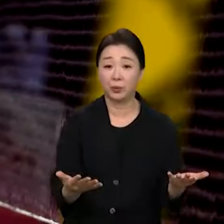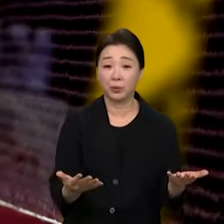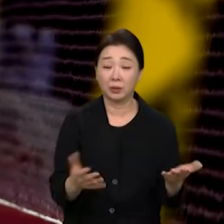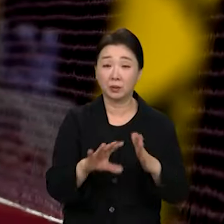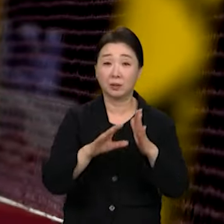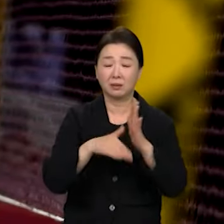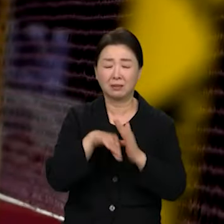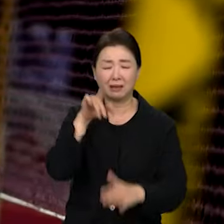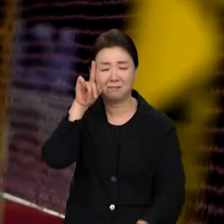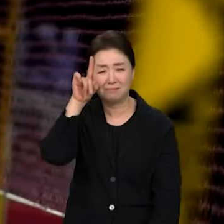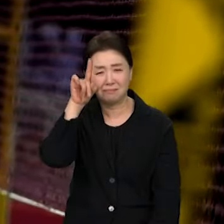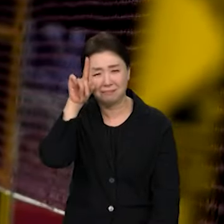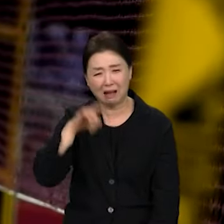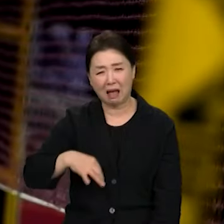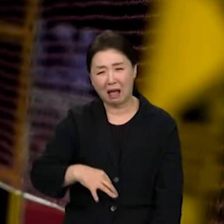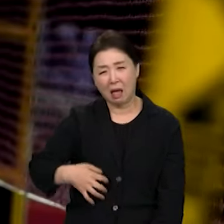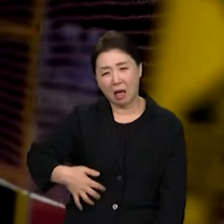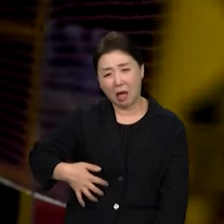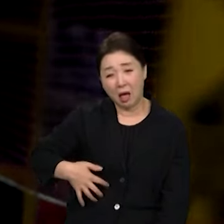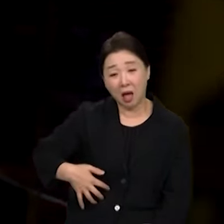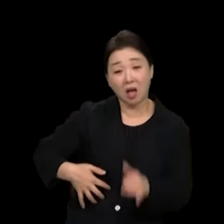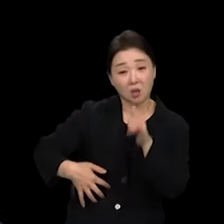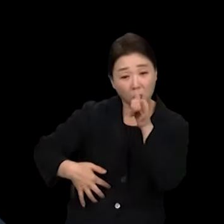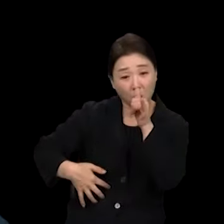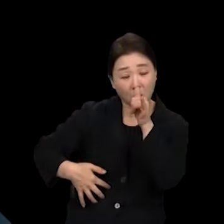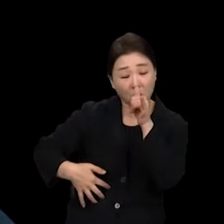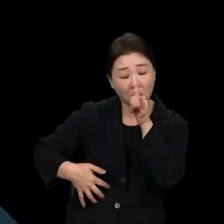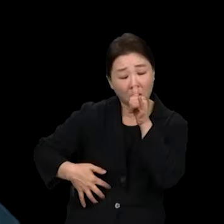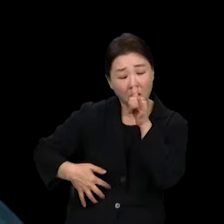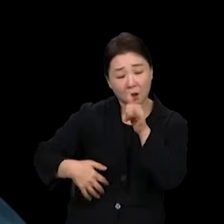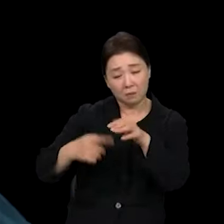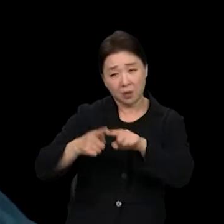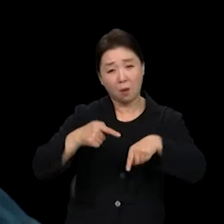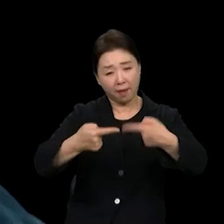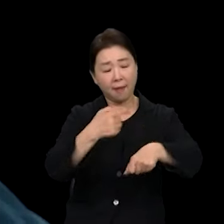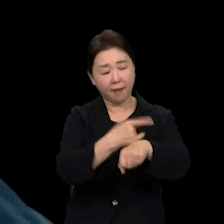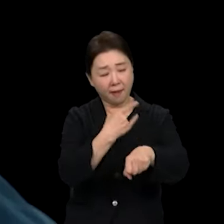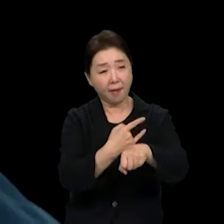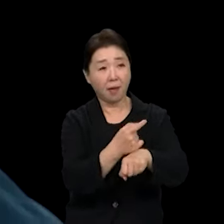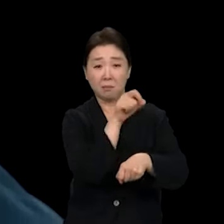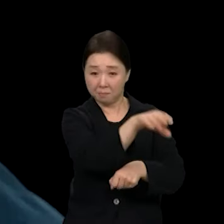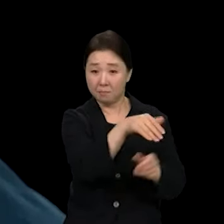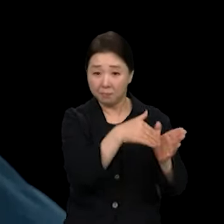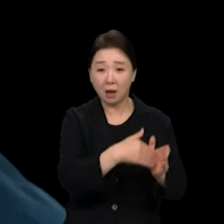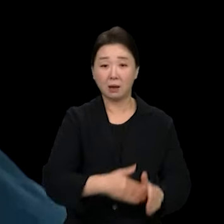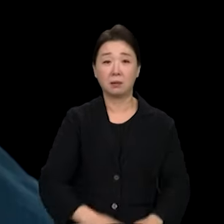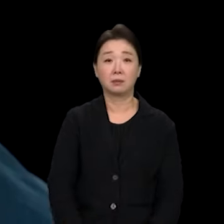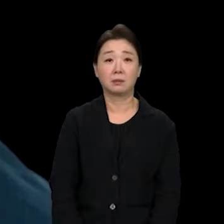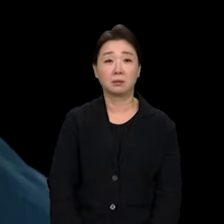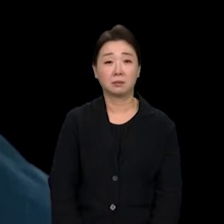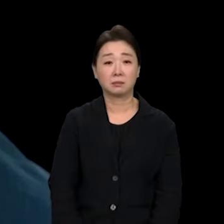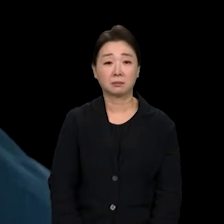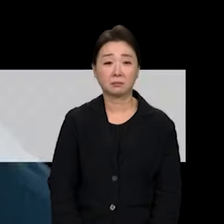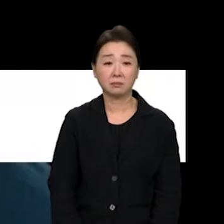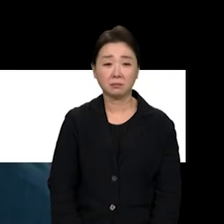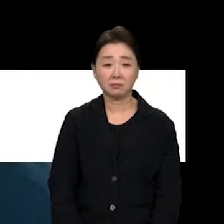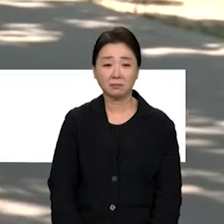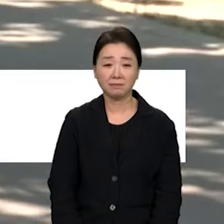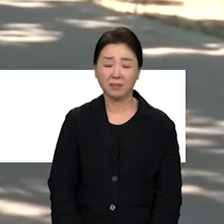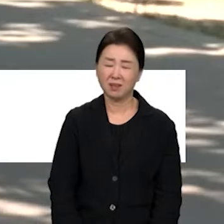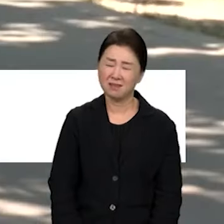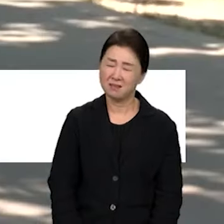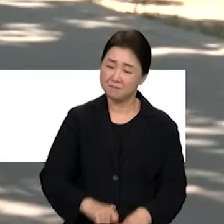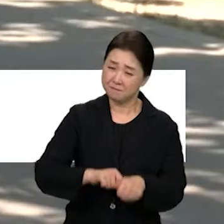당시 스트레스성 장염 증세가 있음에도 안세영은 출전 의사를 밝혔던 것으로 알려졌습니다. 혹사라고 생각은 하지